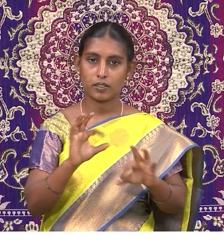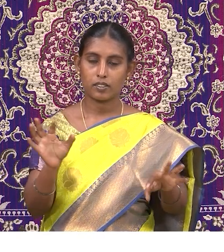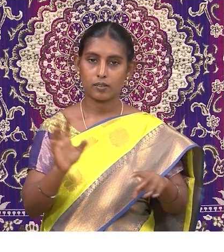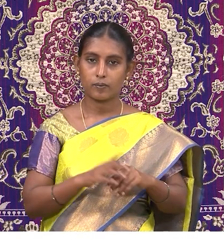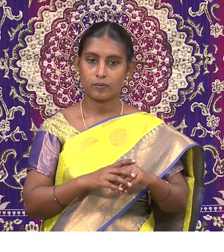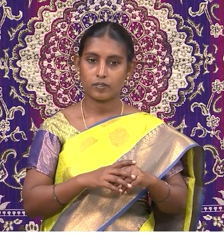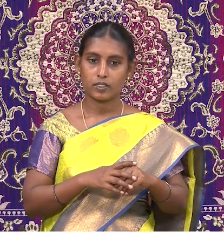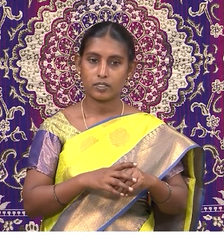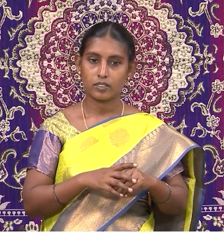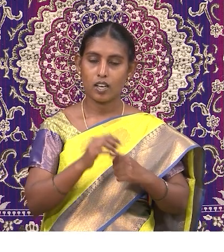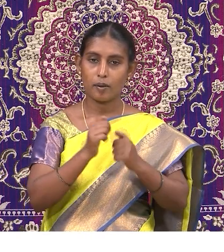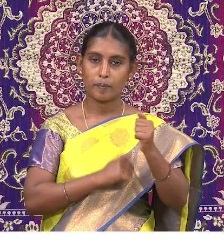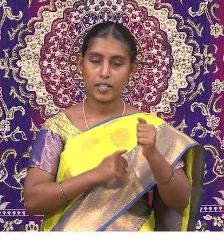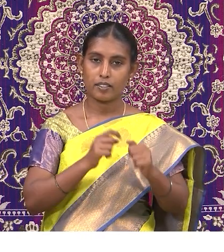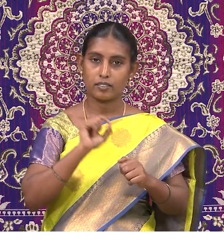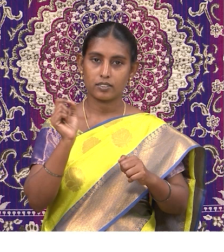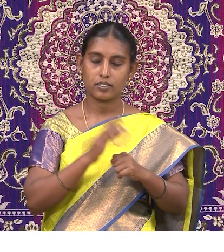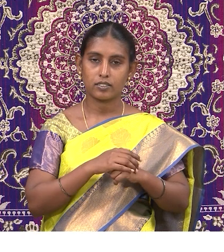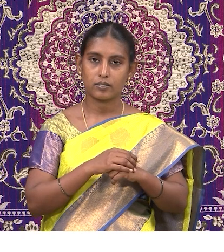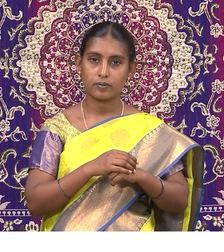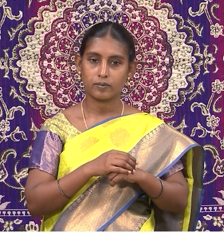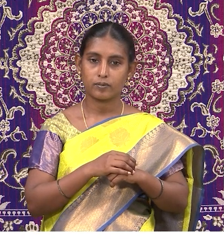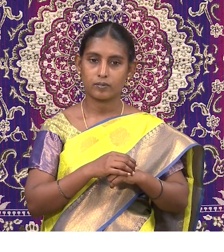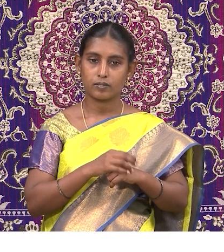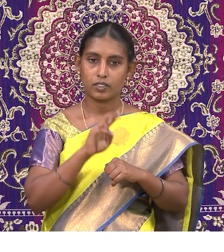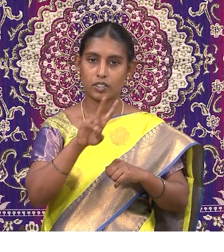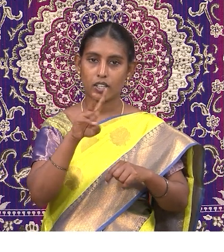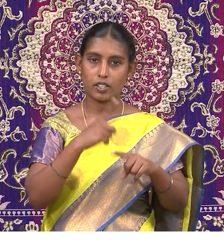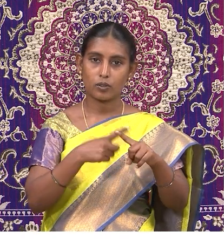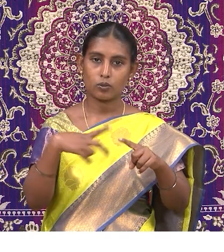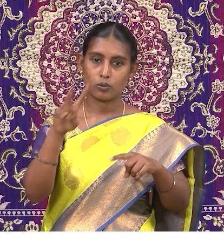பண்ணிட்டோம். இப்போ மீதியும் எழுத போகிறோம். என்ன மீதி? எங்கே